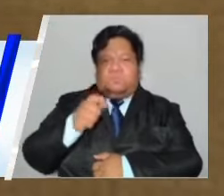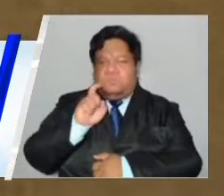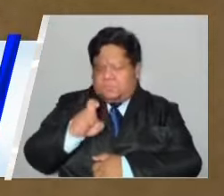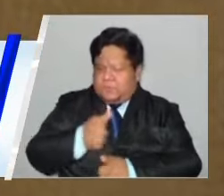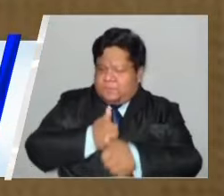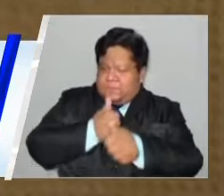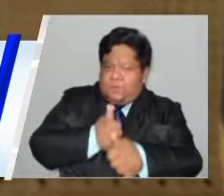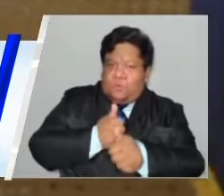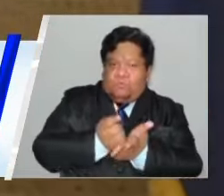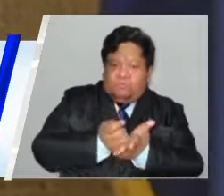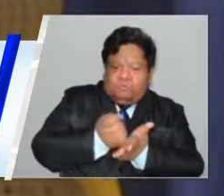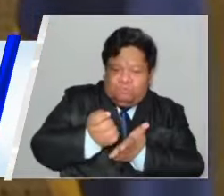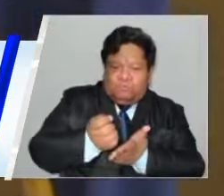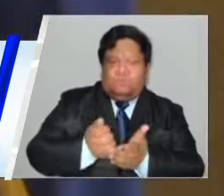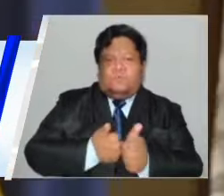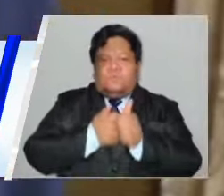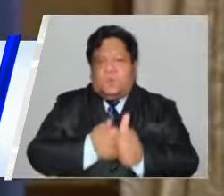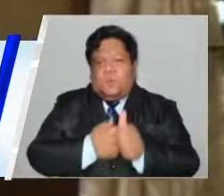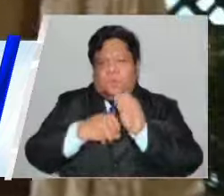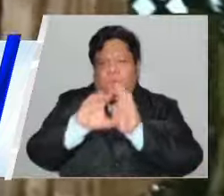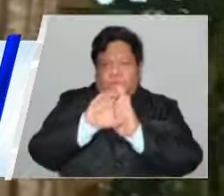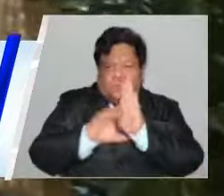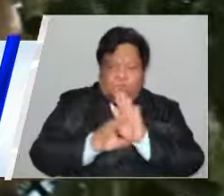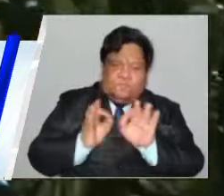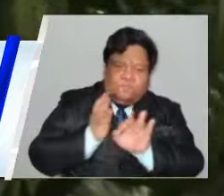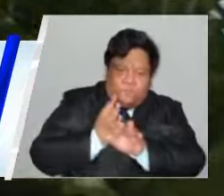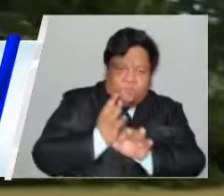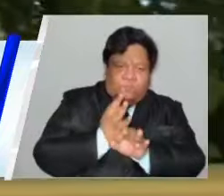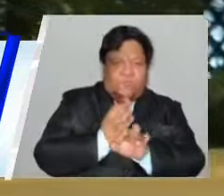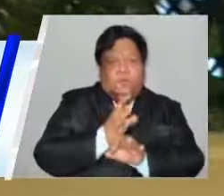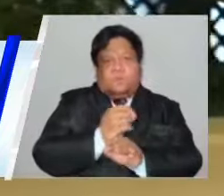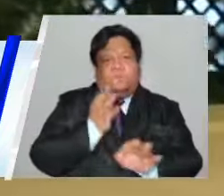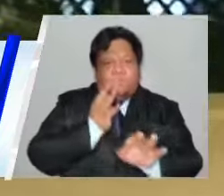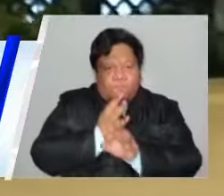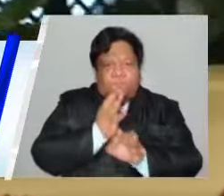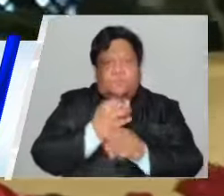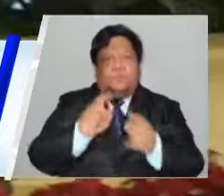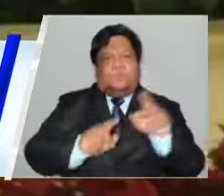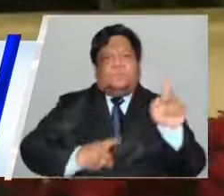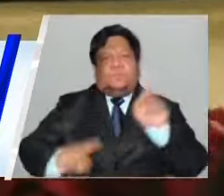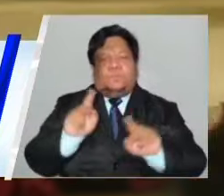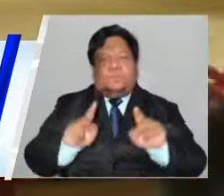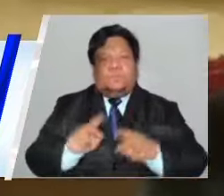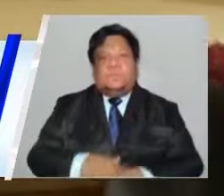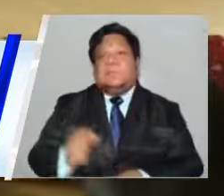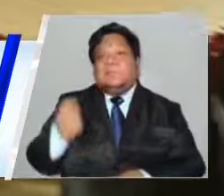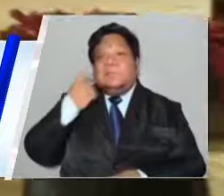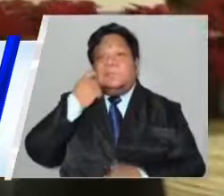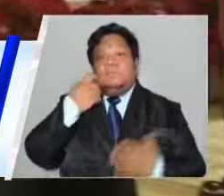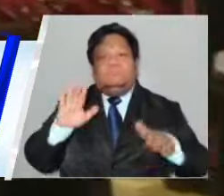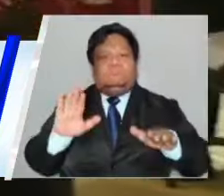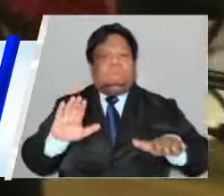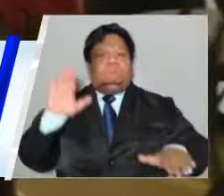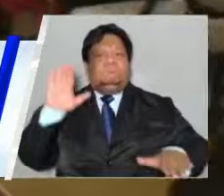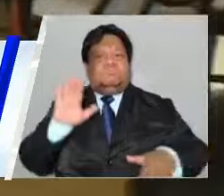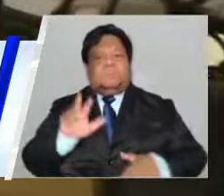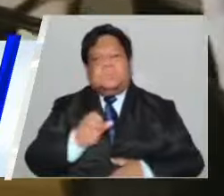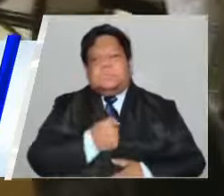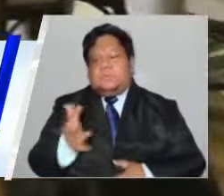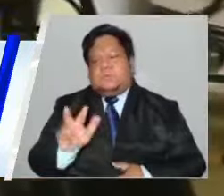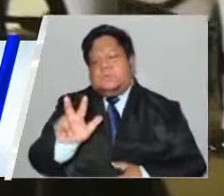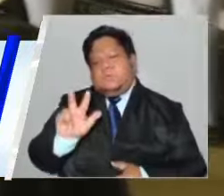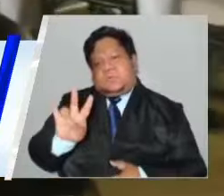batas at sa sambayanan. Sa panunumpa kanina ng 37 bagong general at flag officers ng AFP, binigang